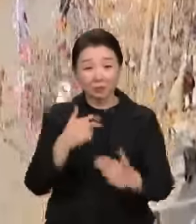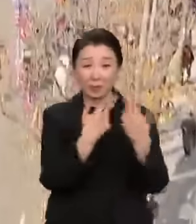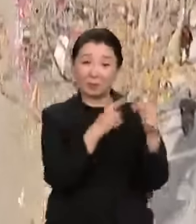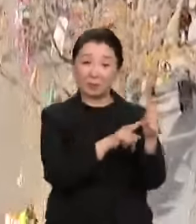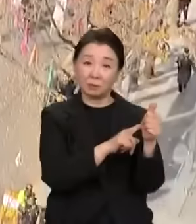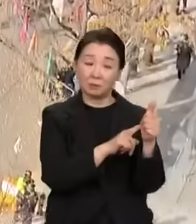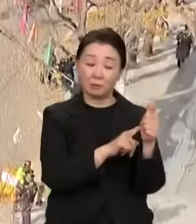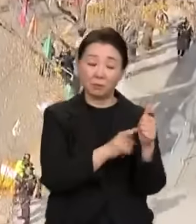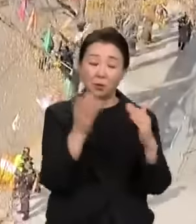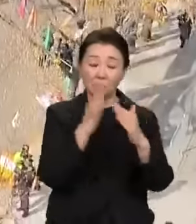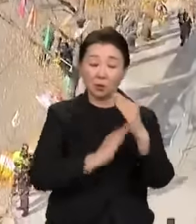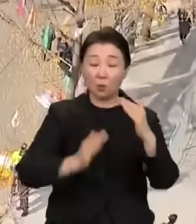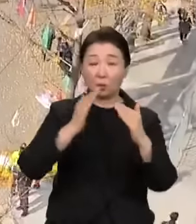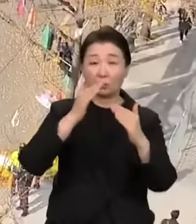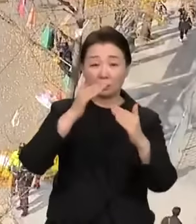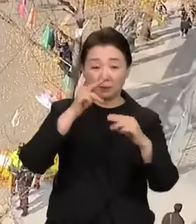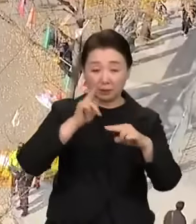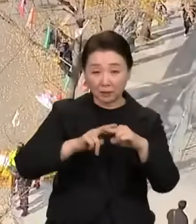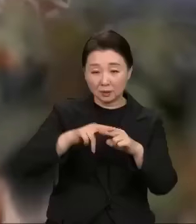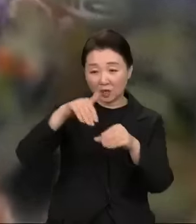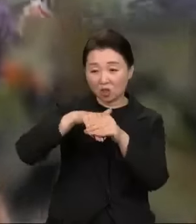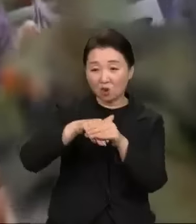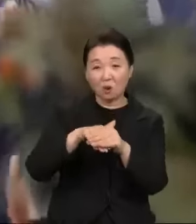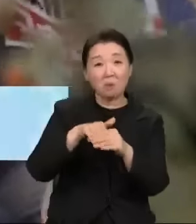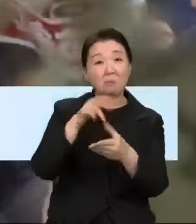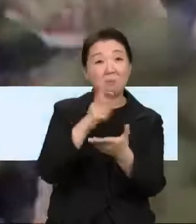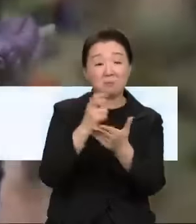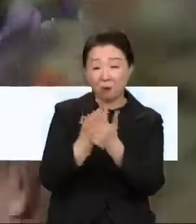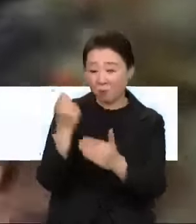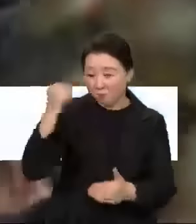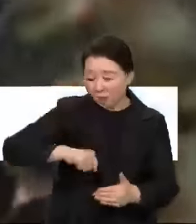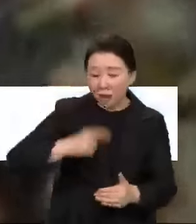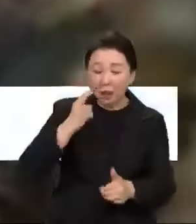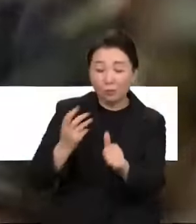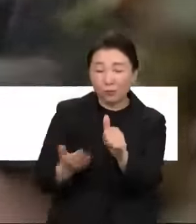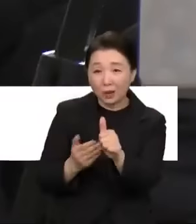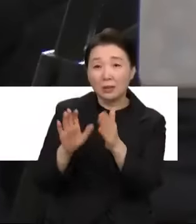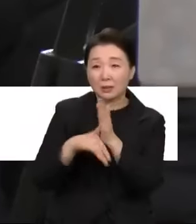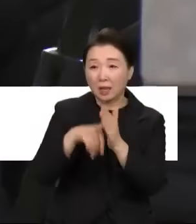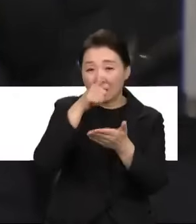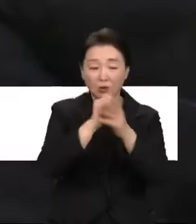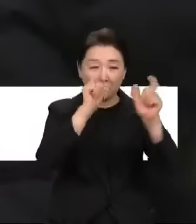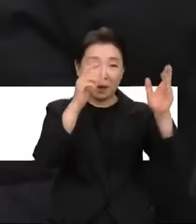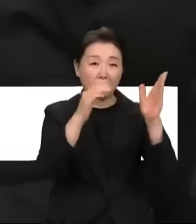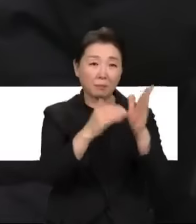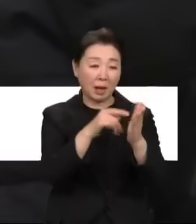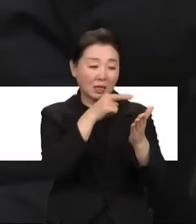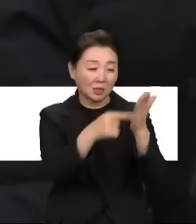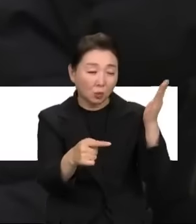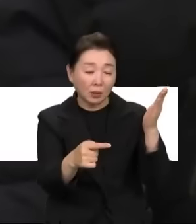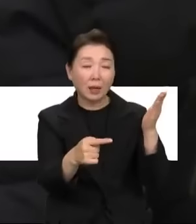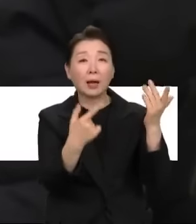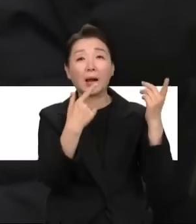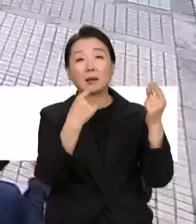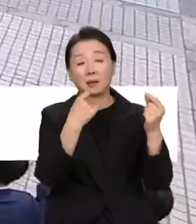대표가 공직선거법 1심 선고에 이어 위증교사 1심에서도 유죄를 선고받아 큰 타격을 입을 걸로